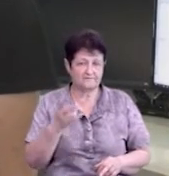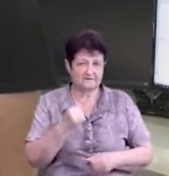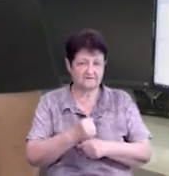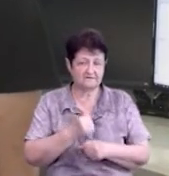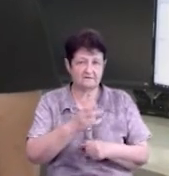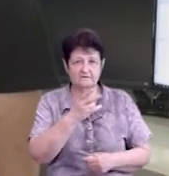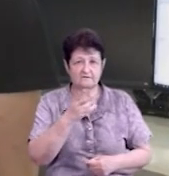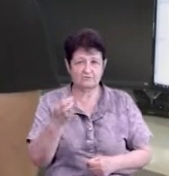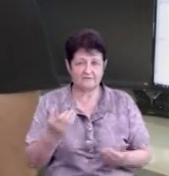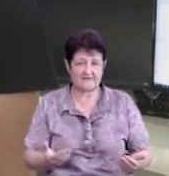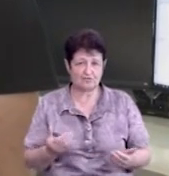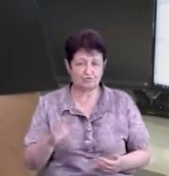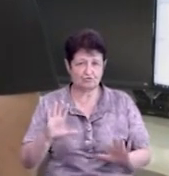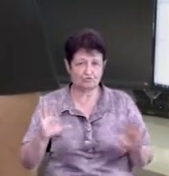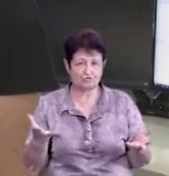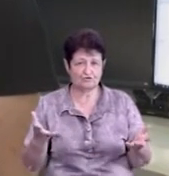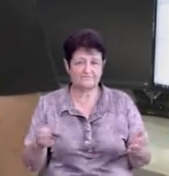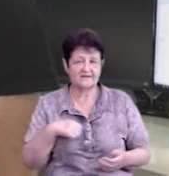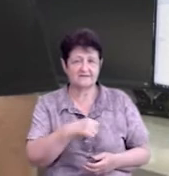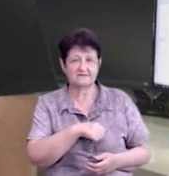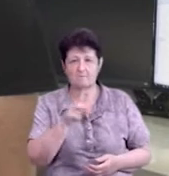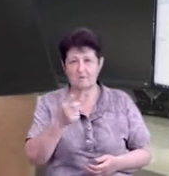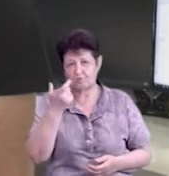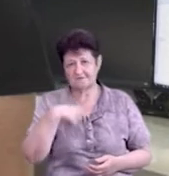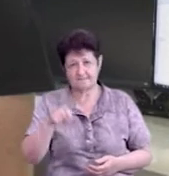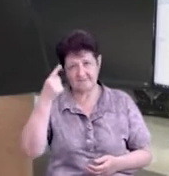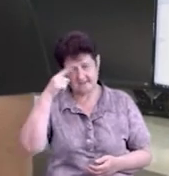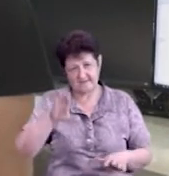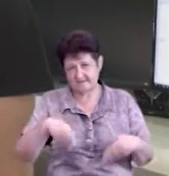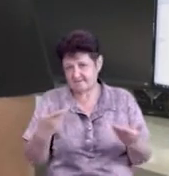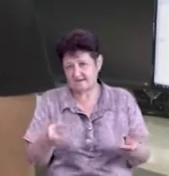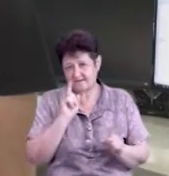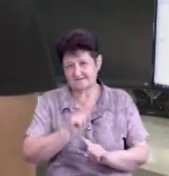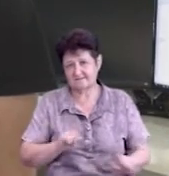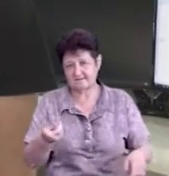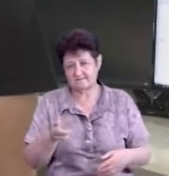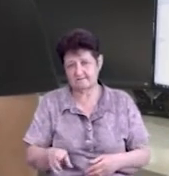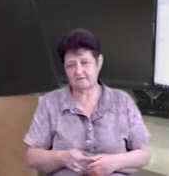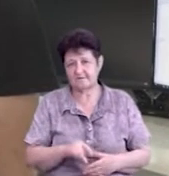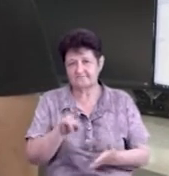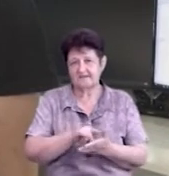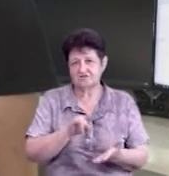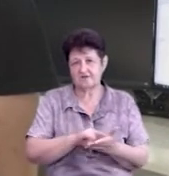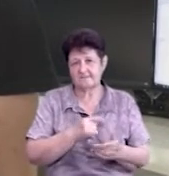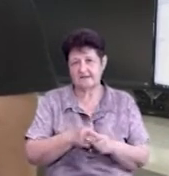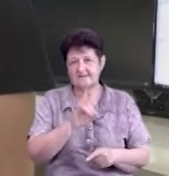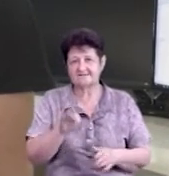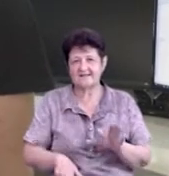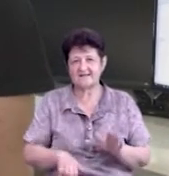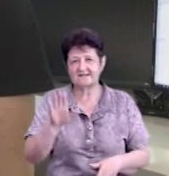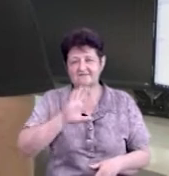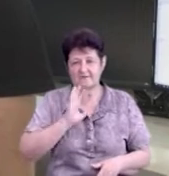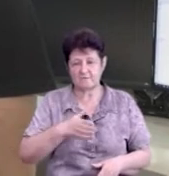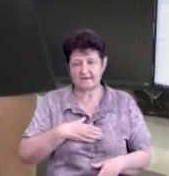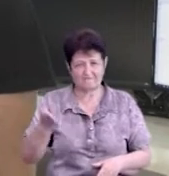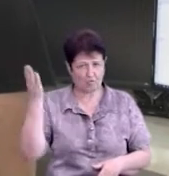В даному випадку сама по собі ідея для мене трохи странна. Потому что жабки это из детства, из моего